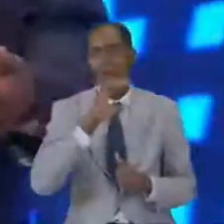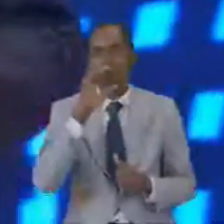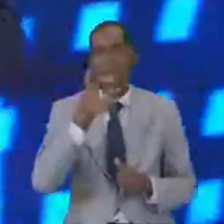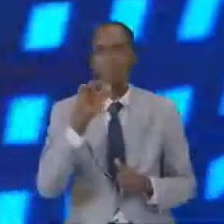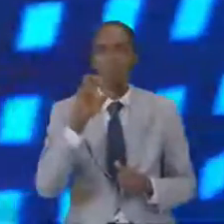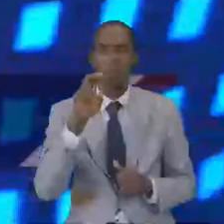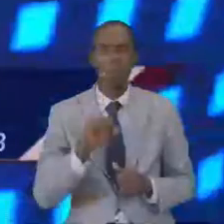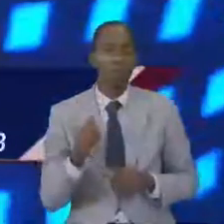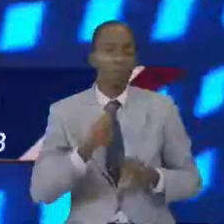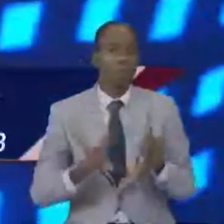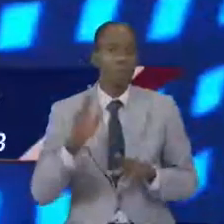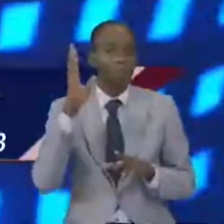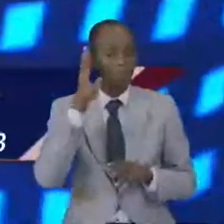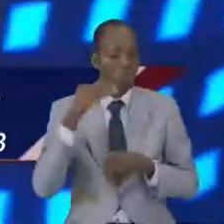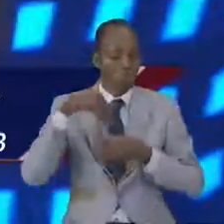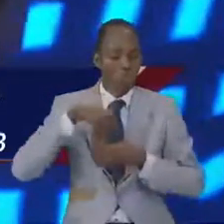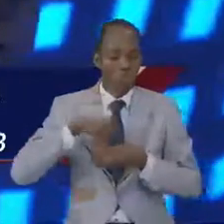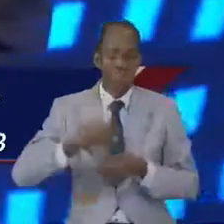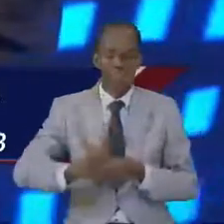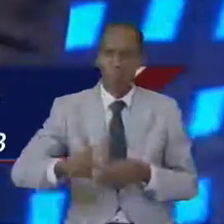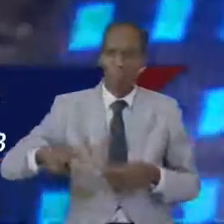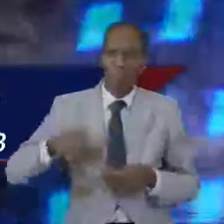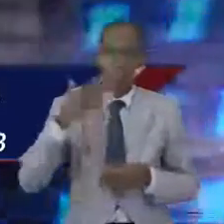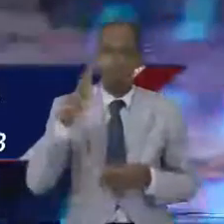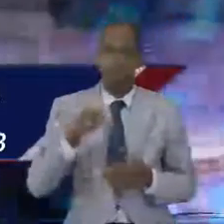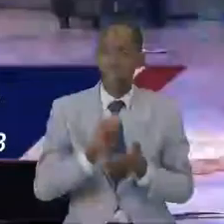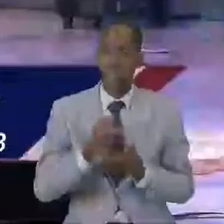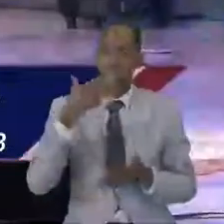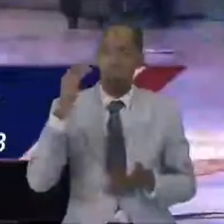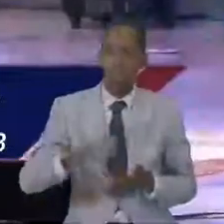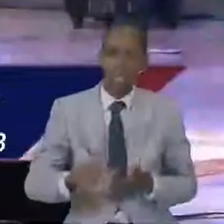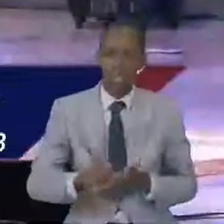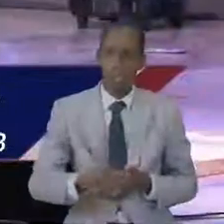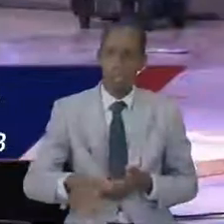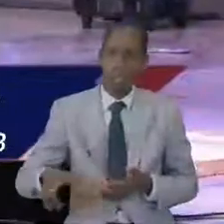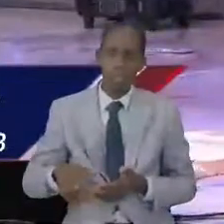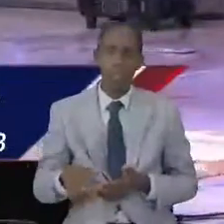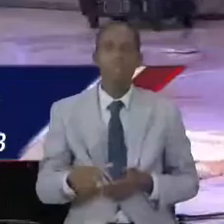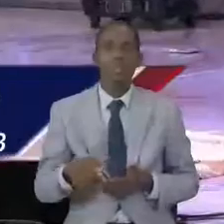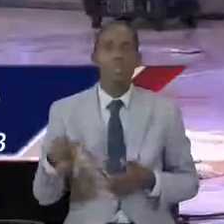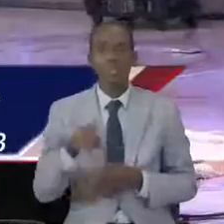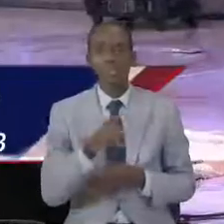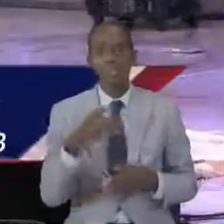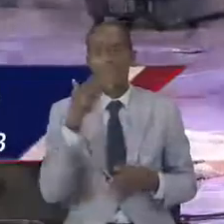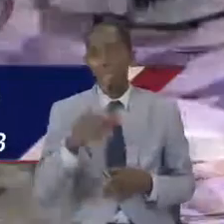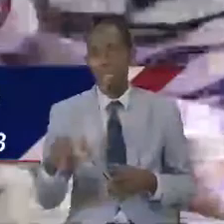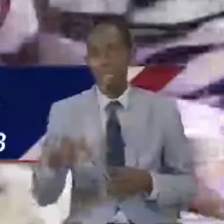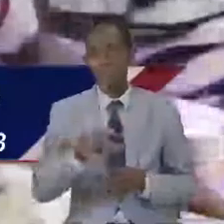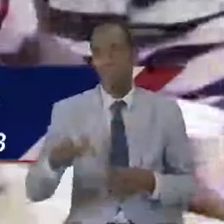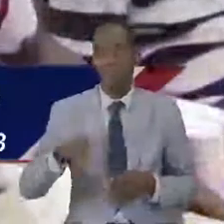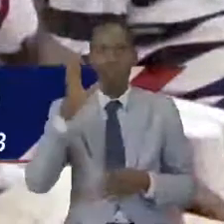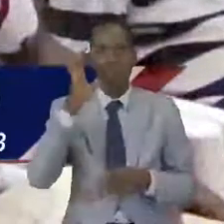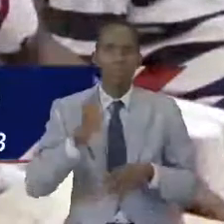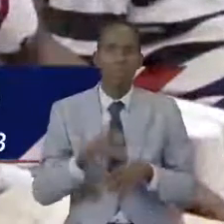semer le mal et le mal que ça me peut affecter le rôle de Dieu affecter l'Église de Dieu de manière